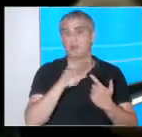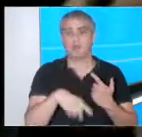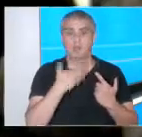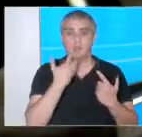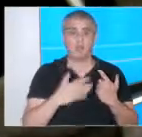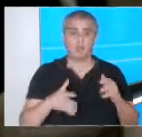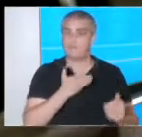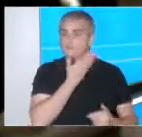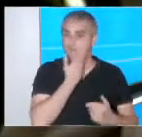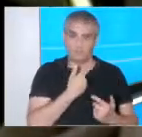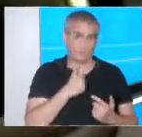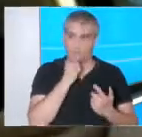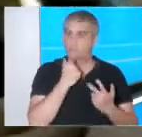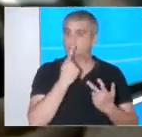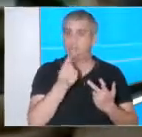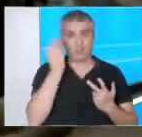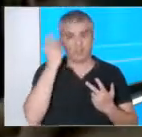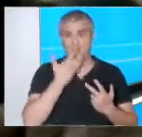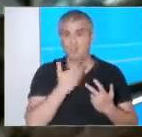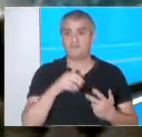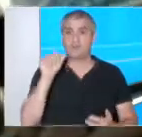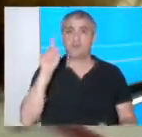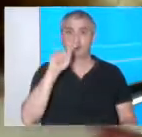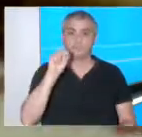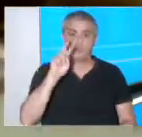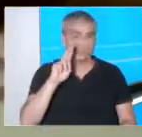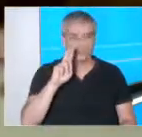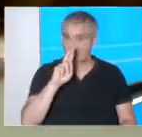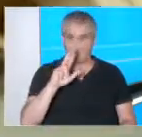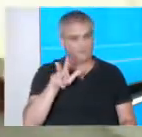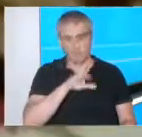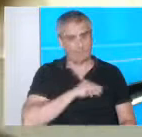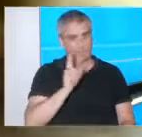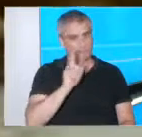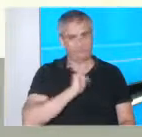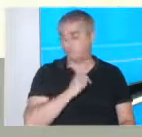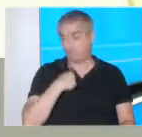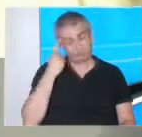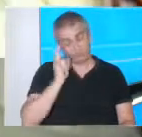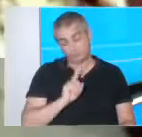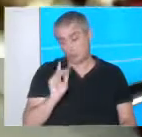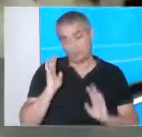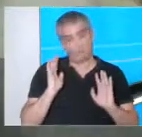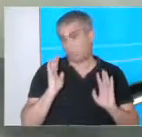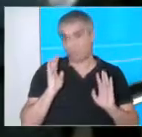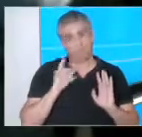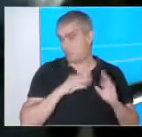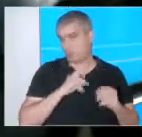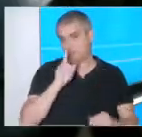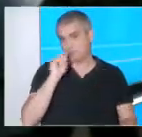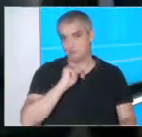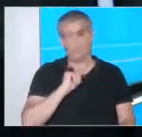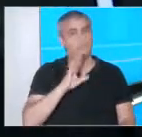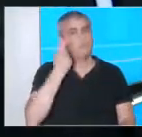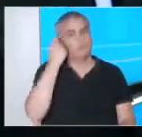הרב עובדיה, ואני ודאי שלא רוצה לומר מה שאני יודע לגבי הרב אוזנר, אבל אני לא חושב שהם הסכימו. לא חושב, בלשון המעטה, לא חושב שהם הסכימו.